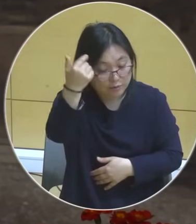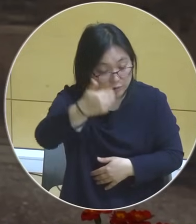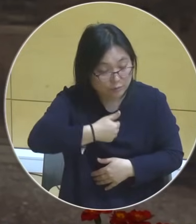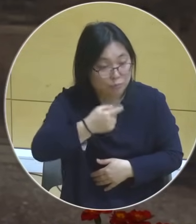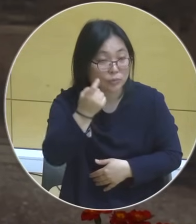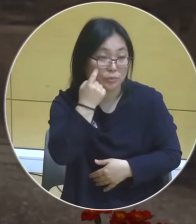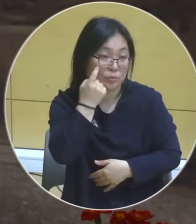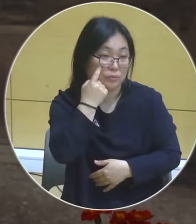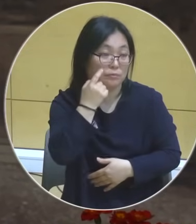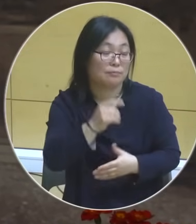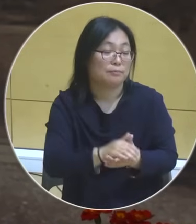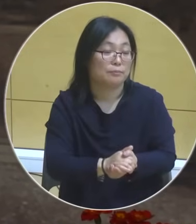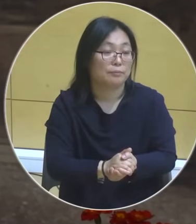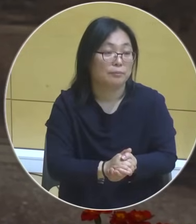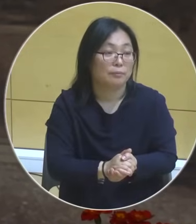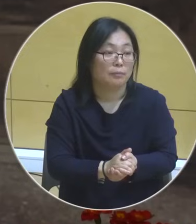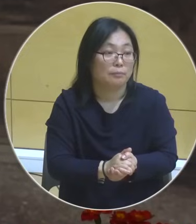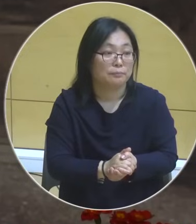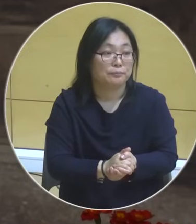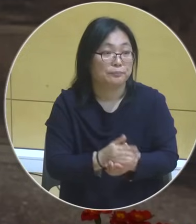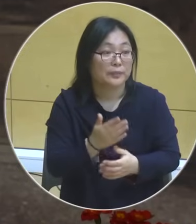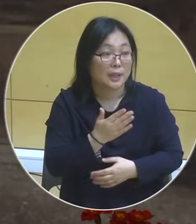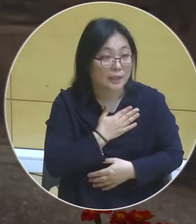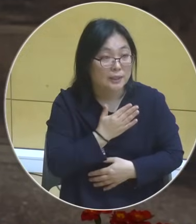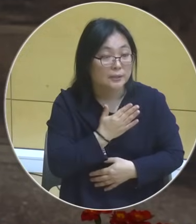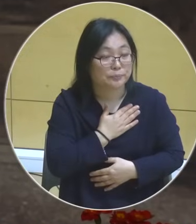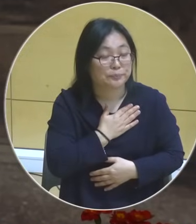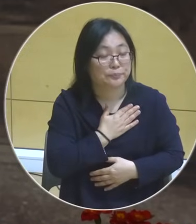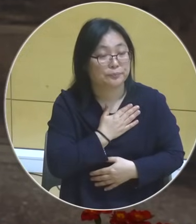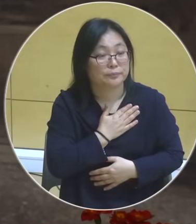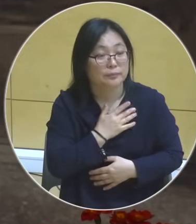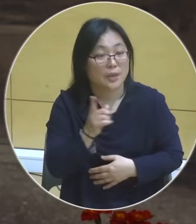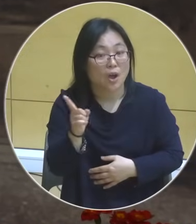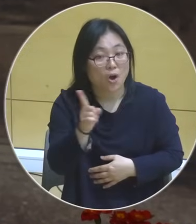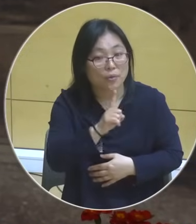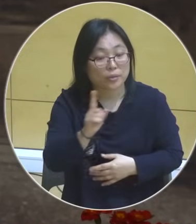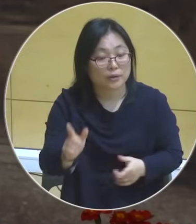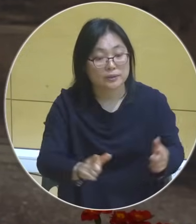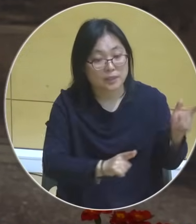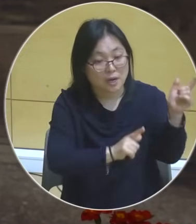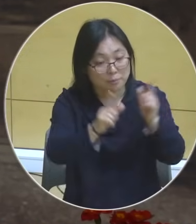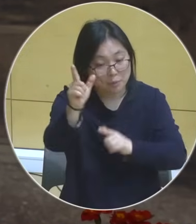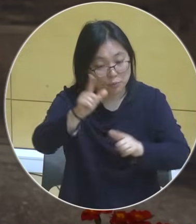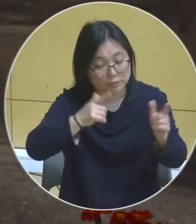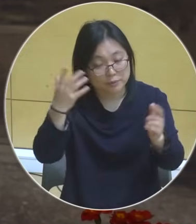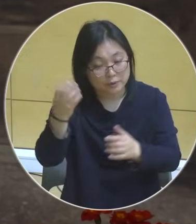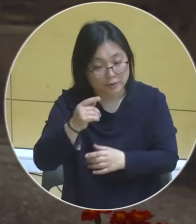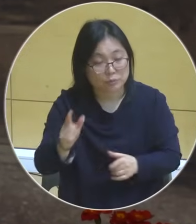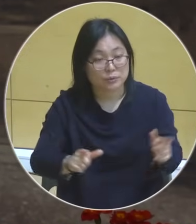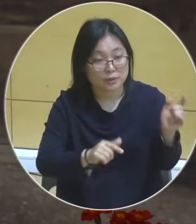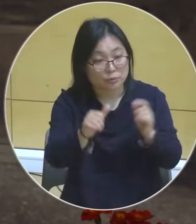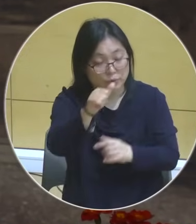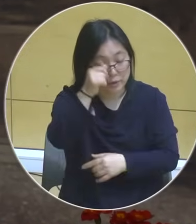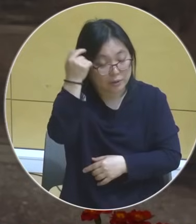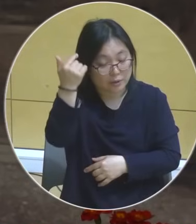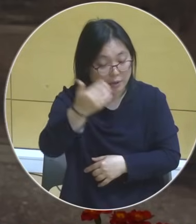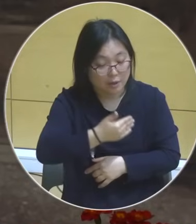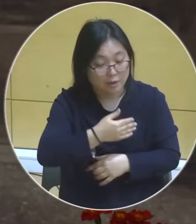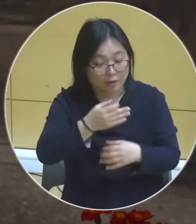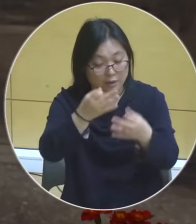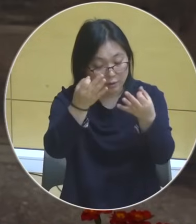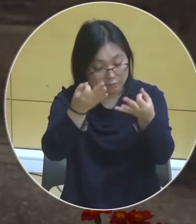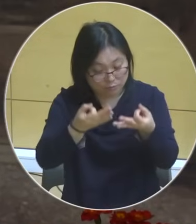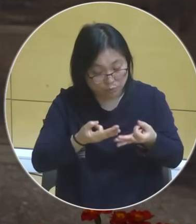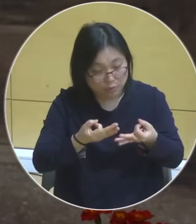보시길 바랍니다. 그리고 나는 어떤 삶의 태도를 가지고 살아가고 있는가 다시